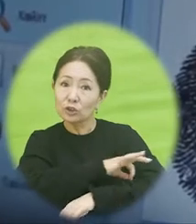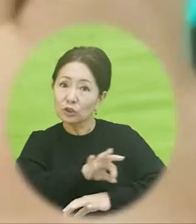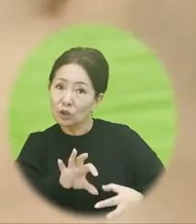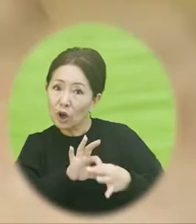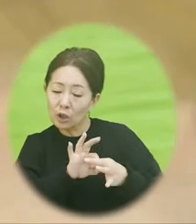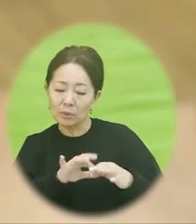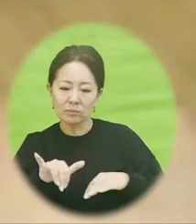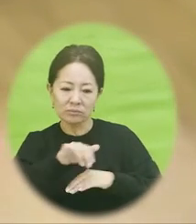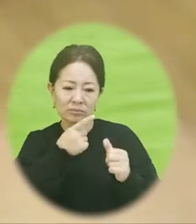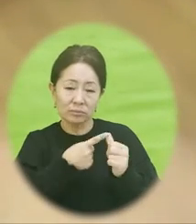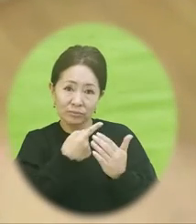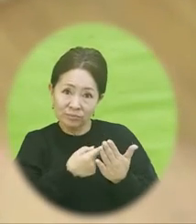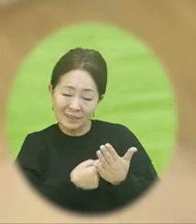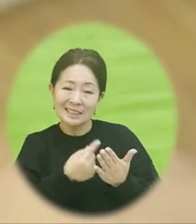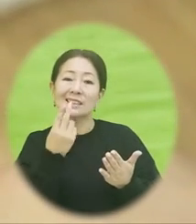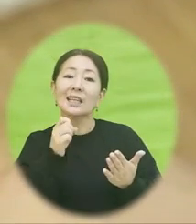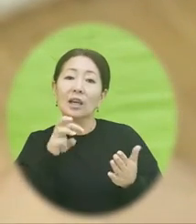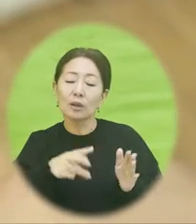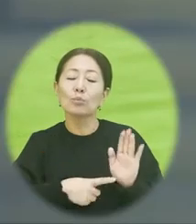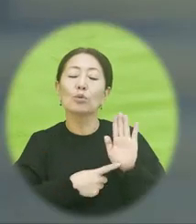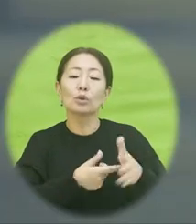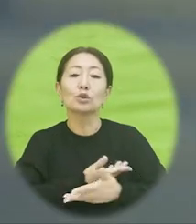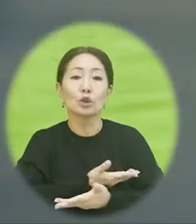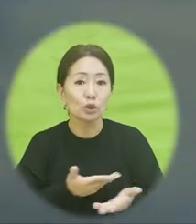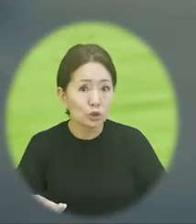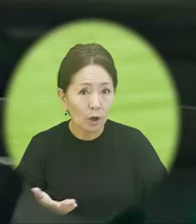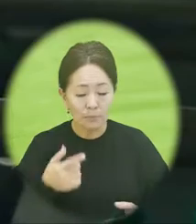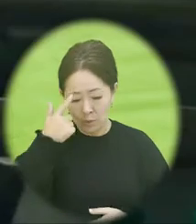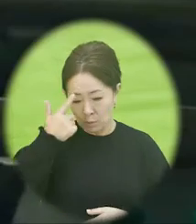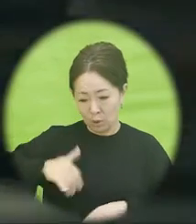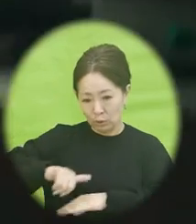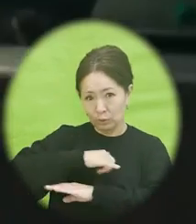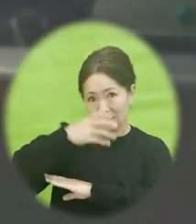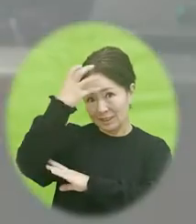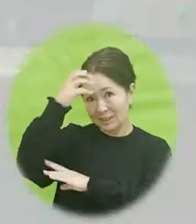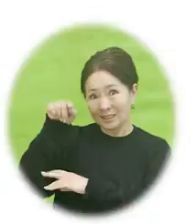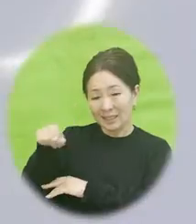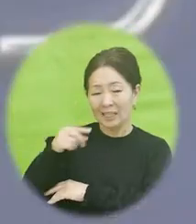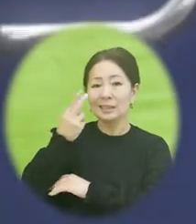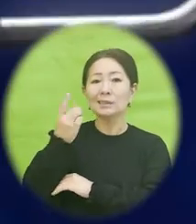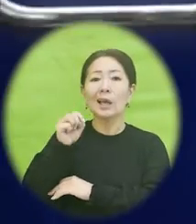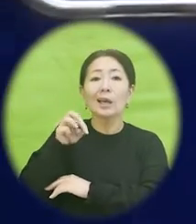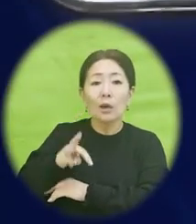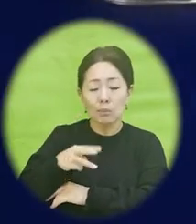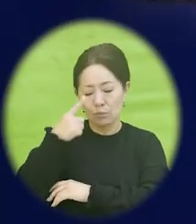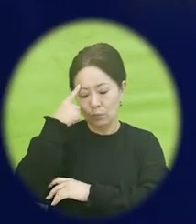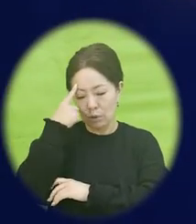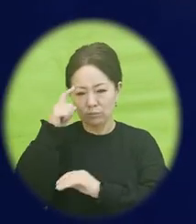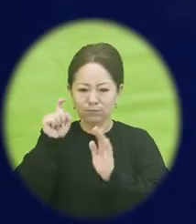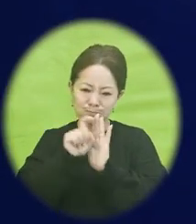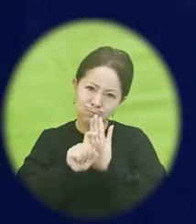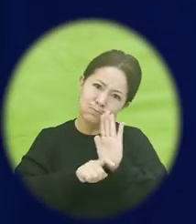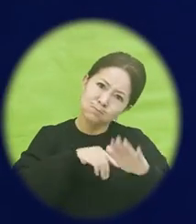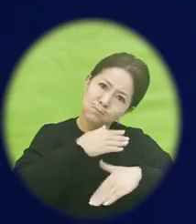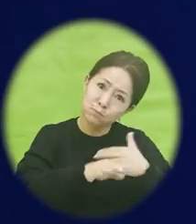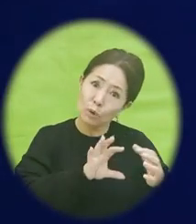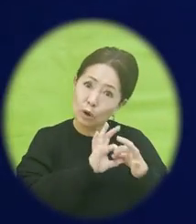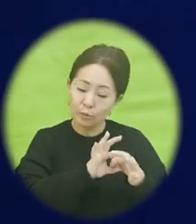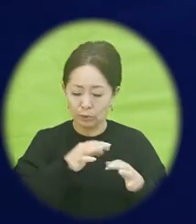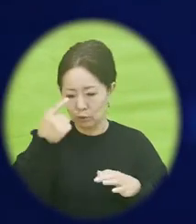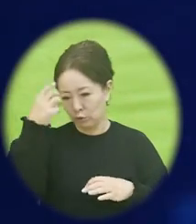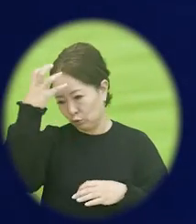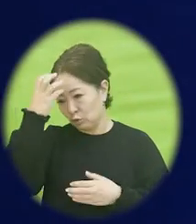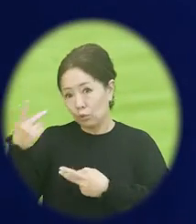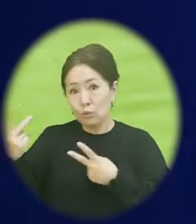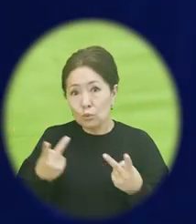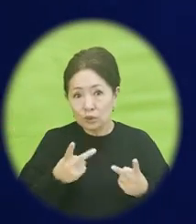үйлчлэгээ захимжуулан иргэдэд хүргэж эхлэх байгаа лээ. Монгол Улсын Засгийн газраас Захин Монгол хөтөлбөрийг хэрэгжүүлэх ажлын хүрээнд төрийн үйлчлэгээний нэгдсэн